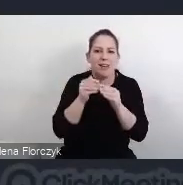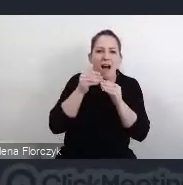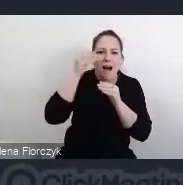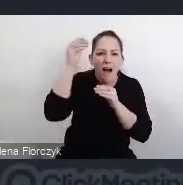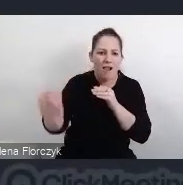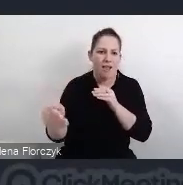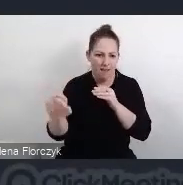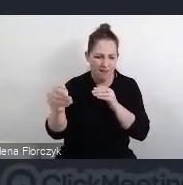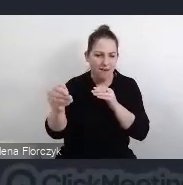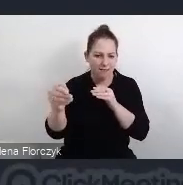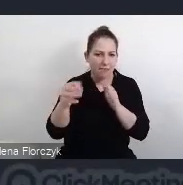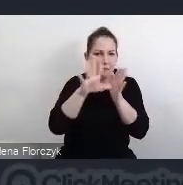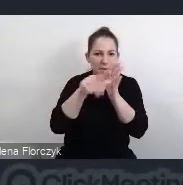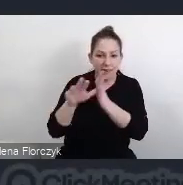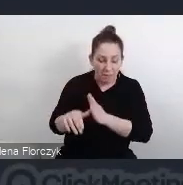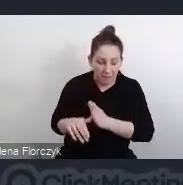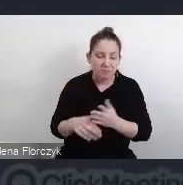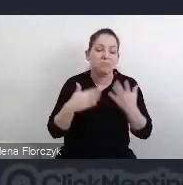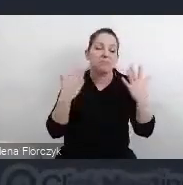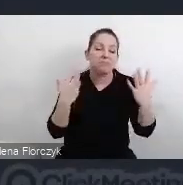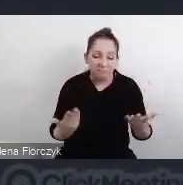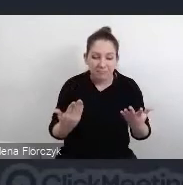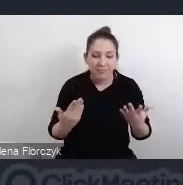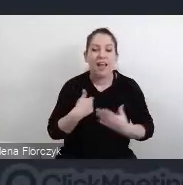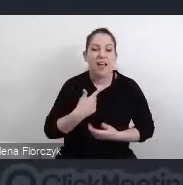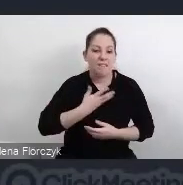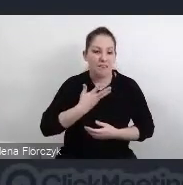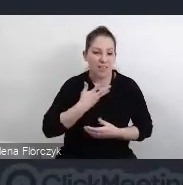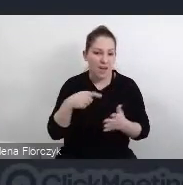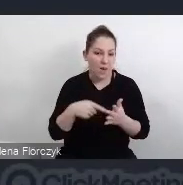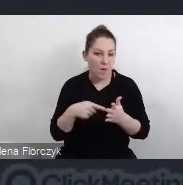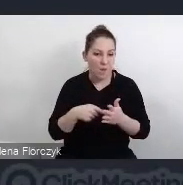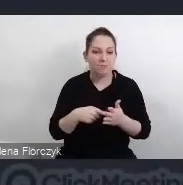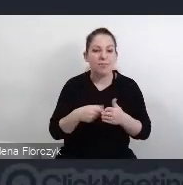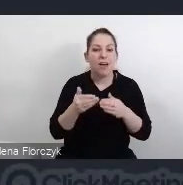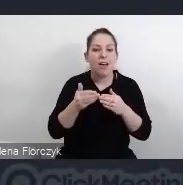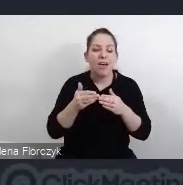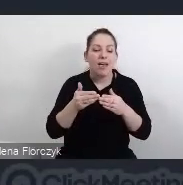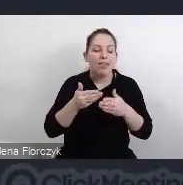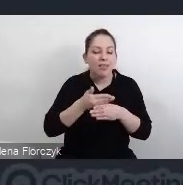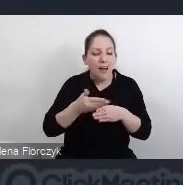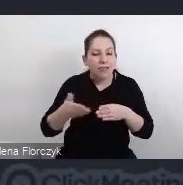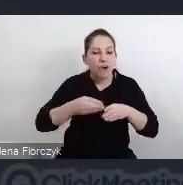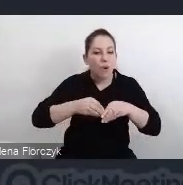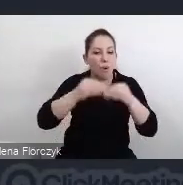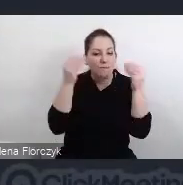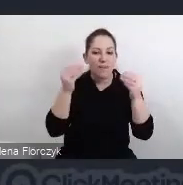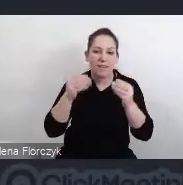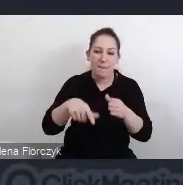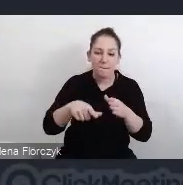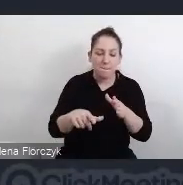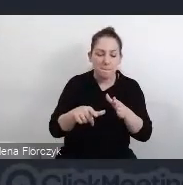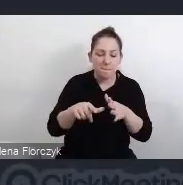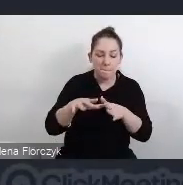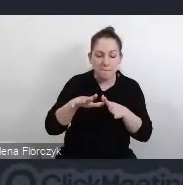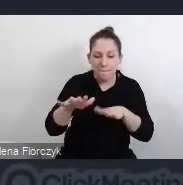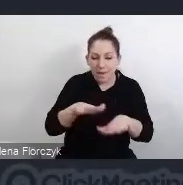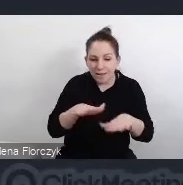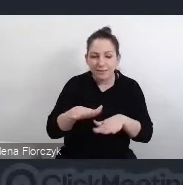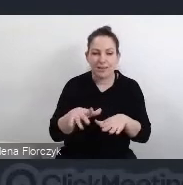z dalszych miejscowości, więc wydaje się, że dalsze rozwijanie tego miejsca, między innymi